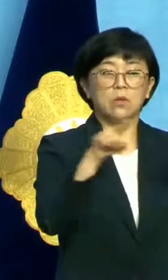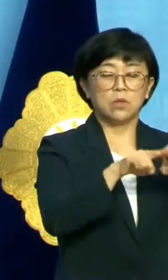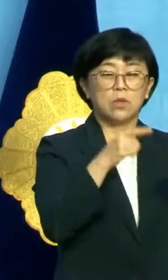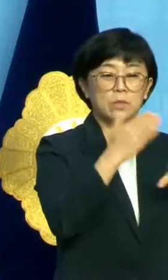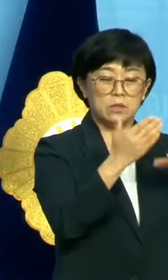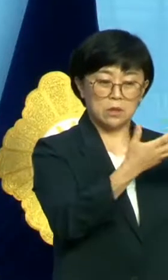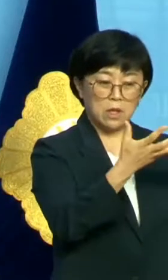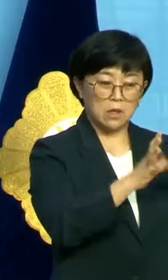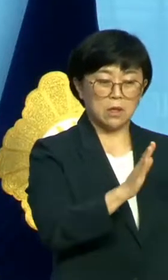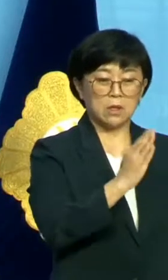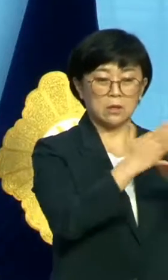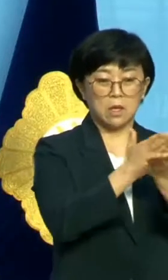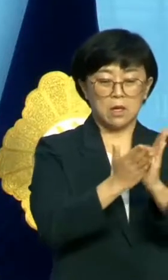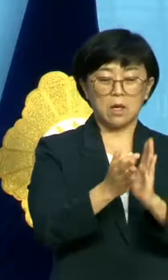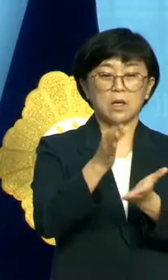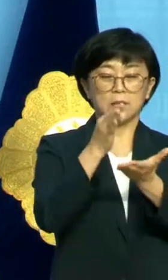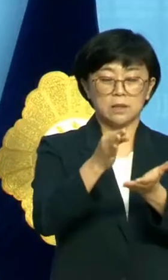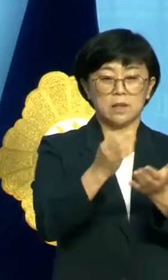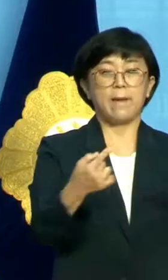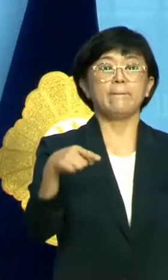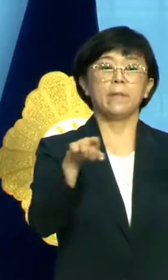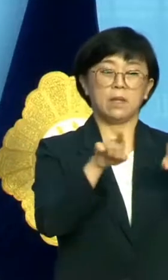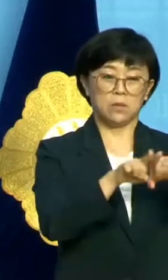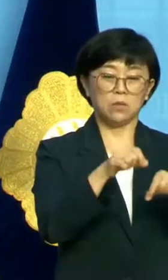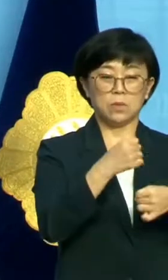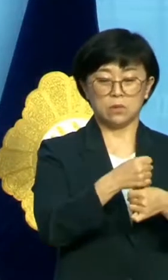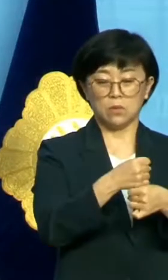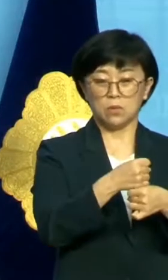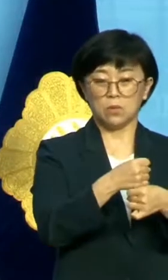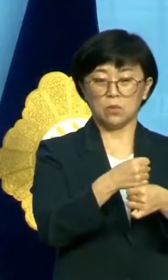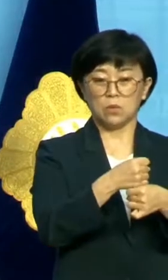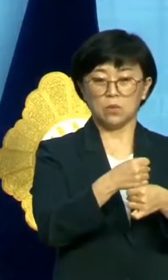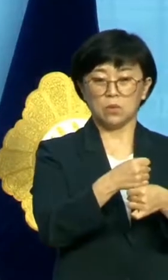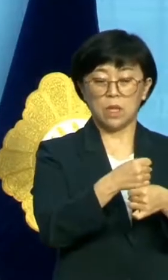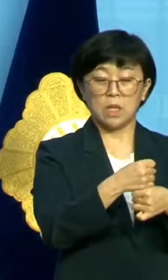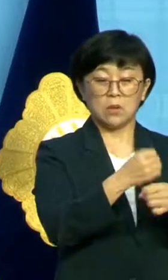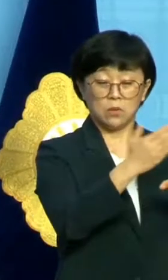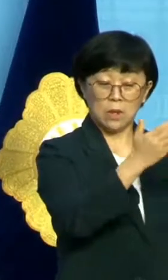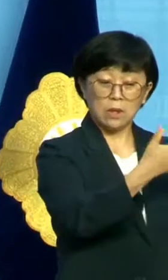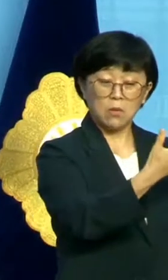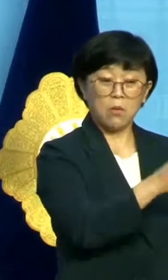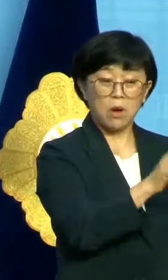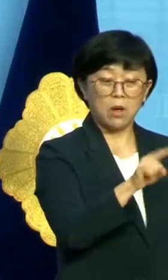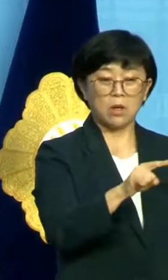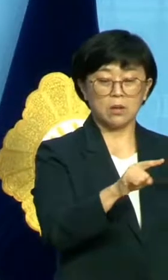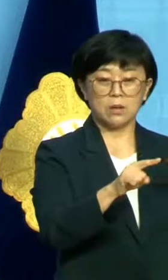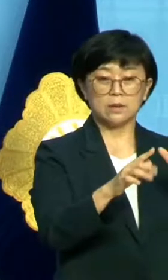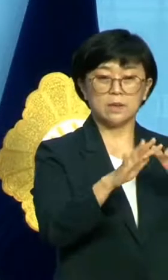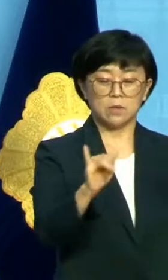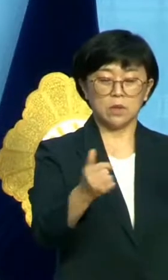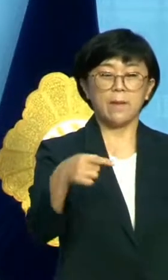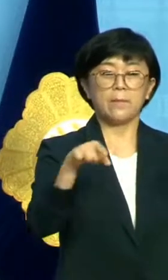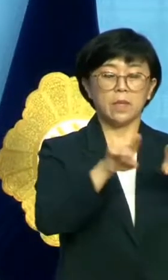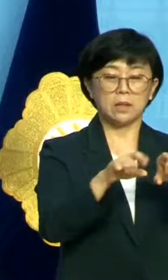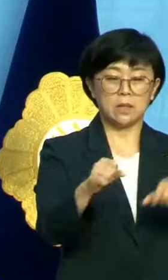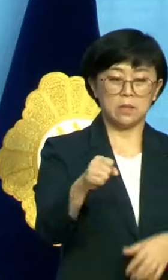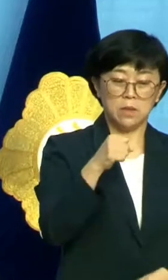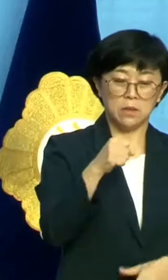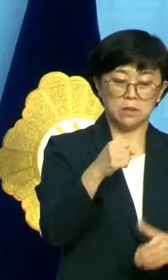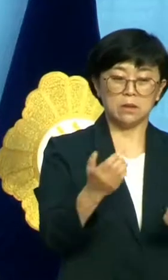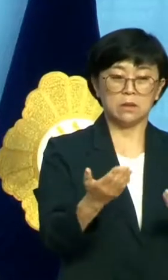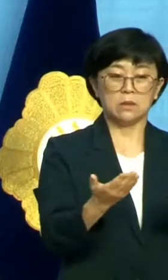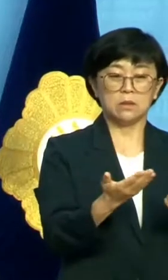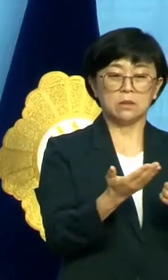내에 다양한 가치가 공존할 수 있도록 하겠습니다. 이렇게 당원과 함께하는 강한 정당으로